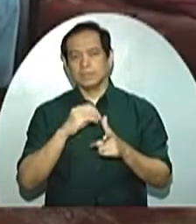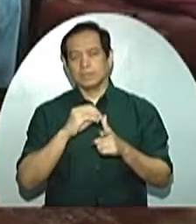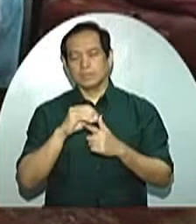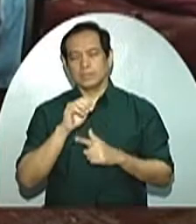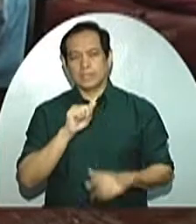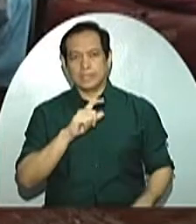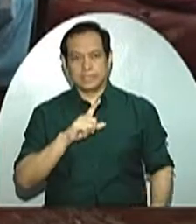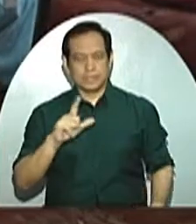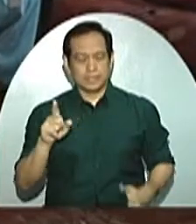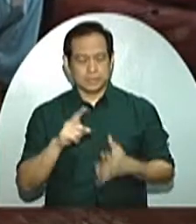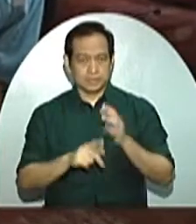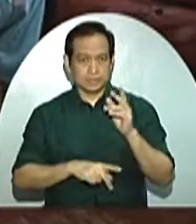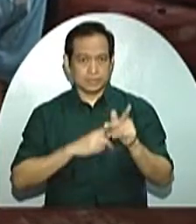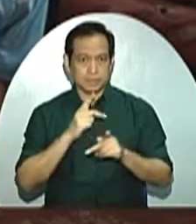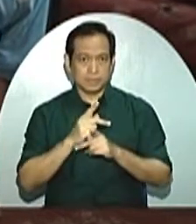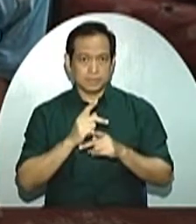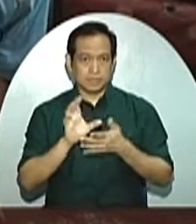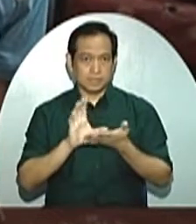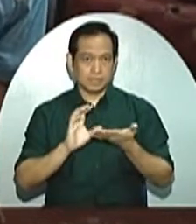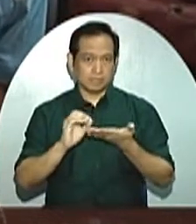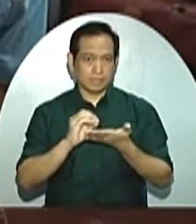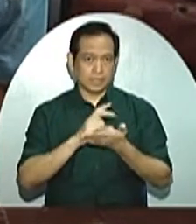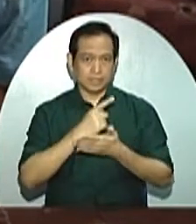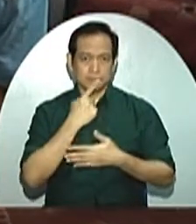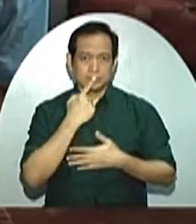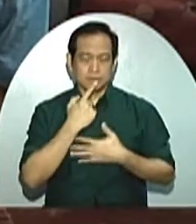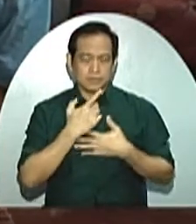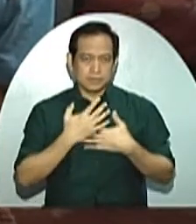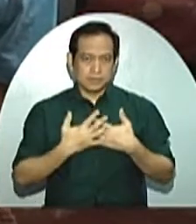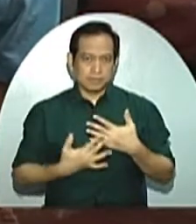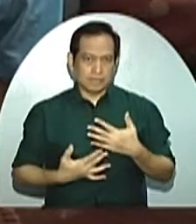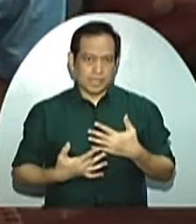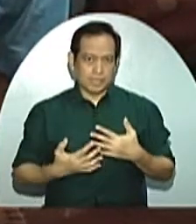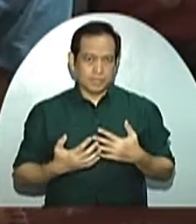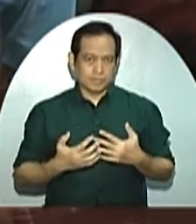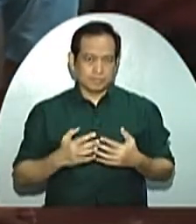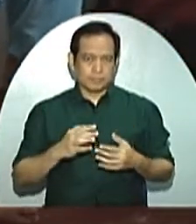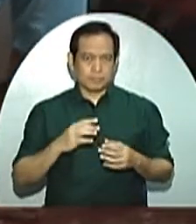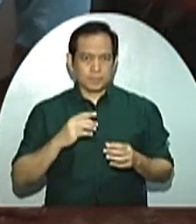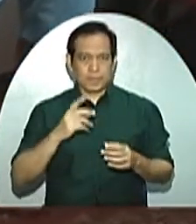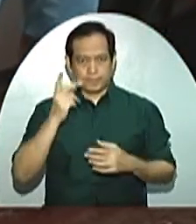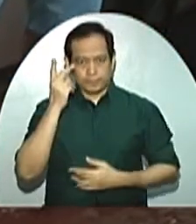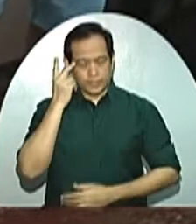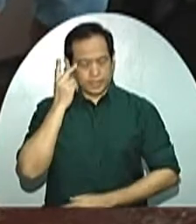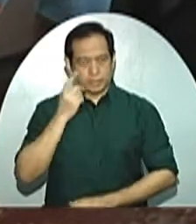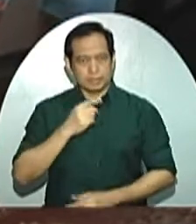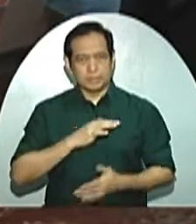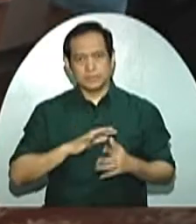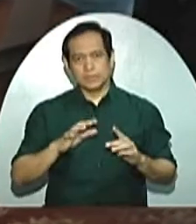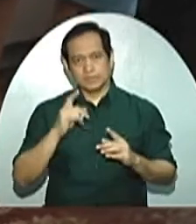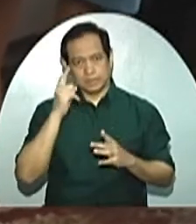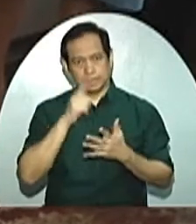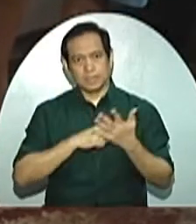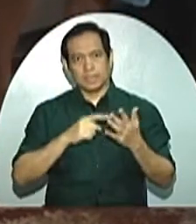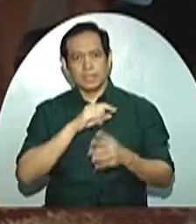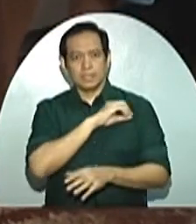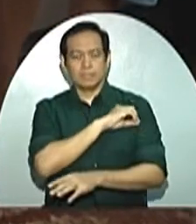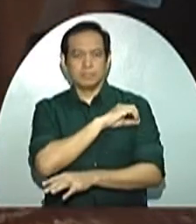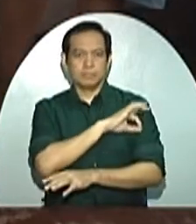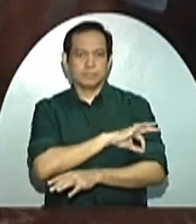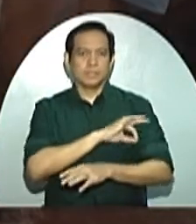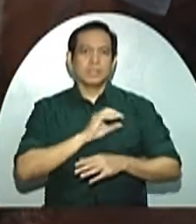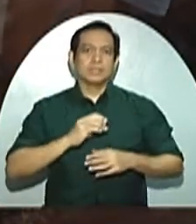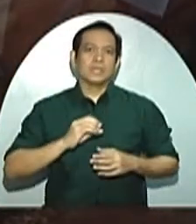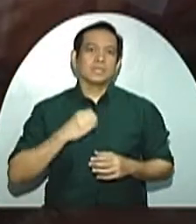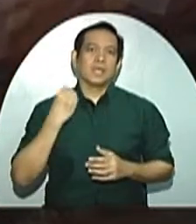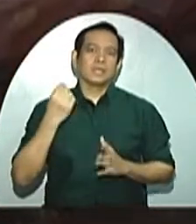ALL, isang uri ng kanser sa dugo. Hindi kinakitaan si Kia ng pagkakaroon ng pasa